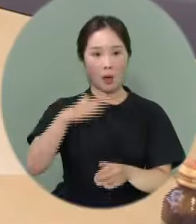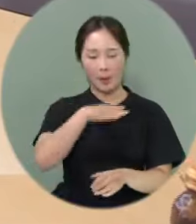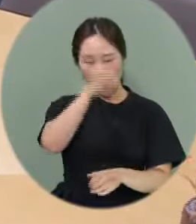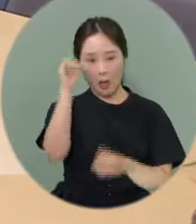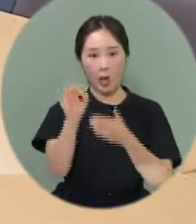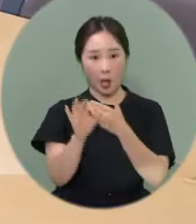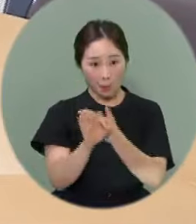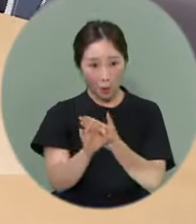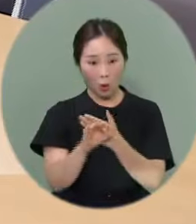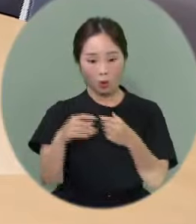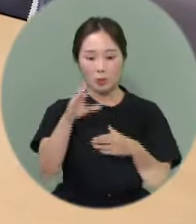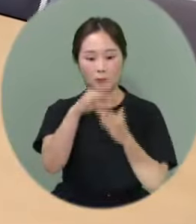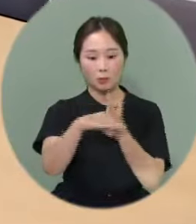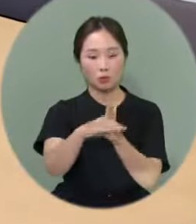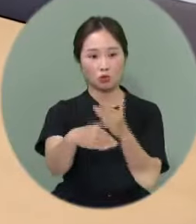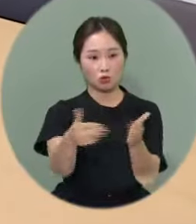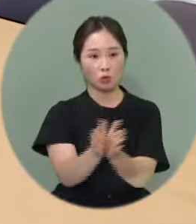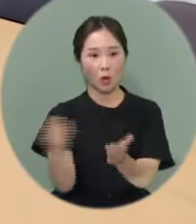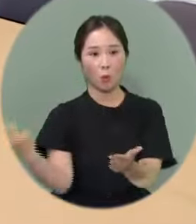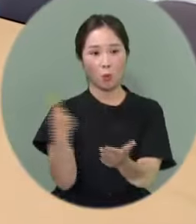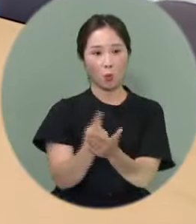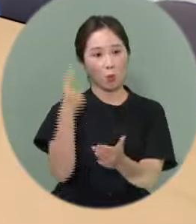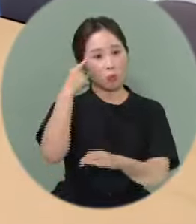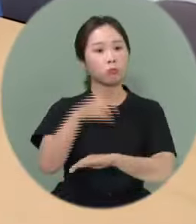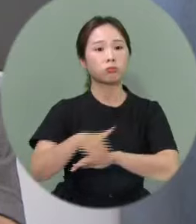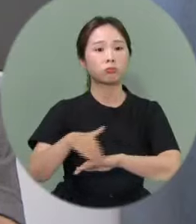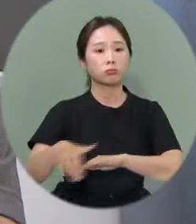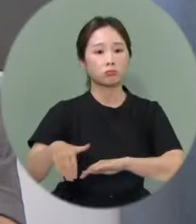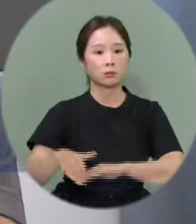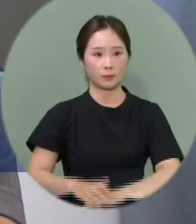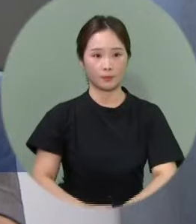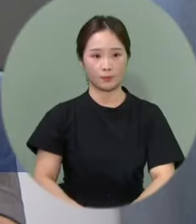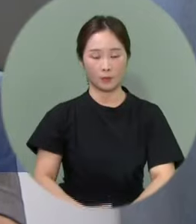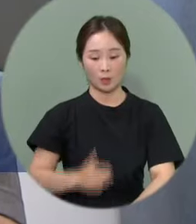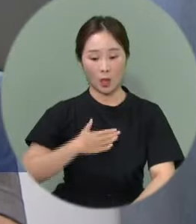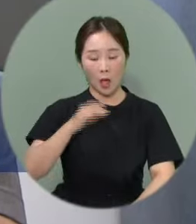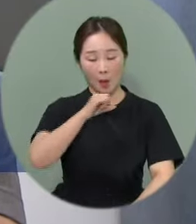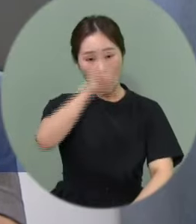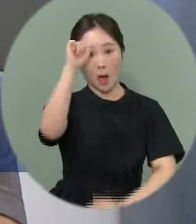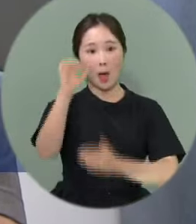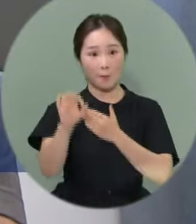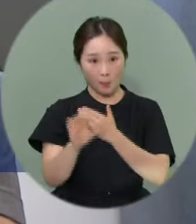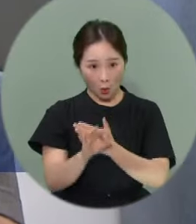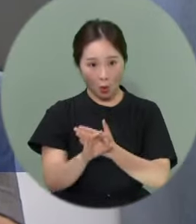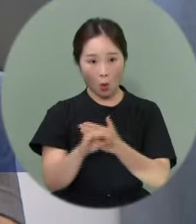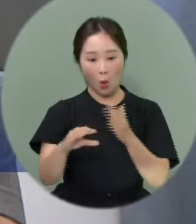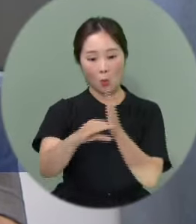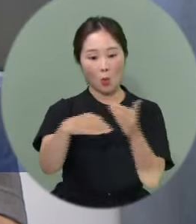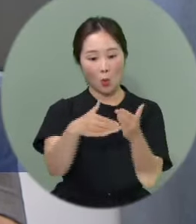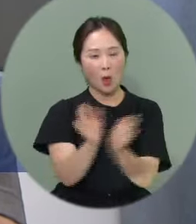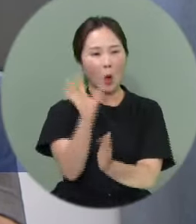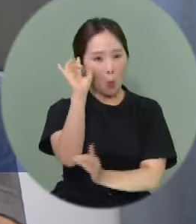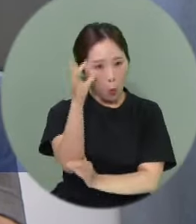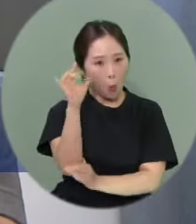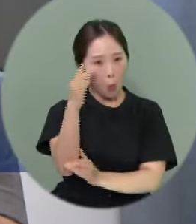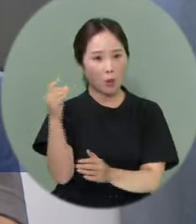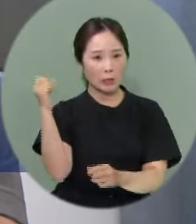그동안 국민들에게 약속했다고 붙습니다 당선이 되면은 복당을 해서 민주당으로 들어가라고